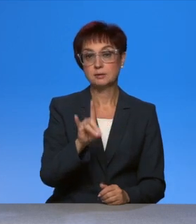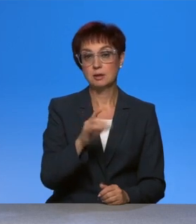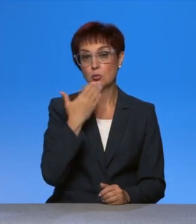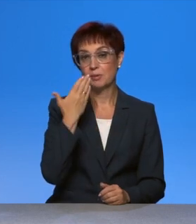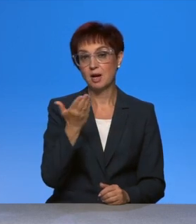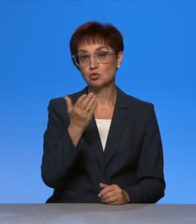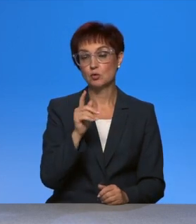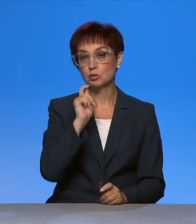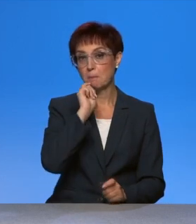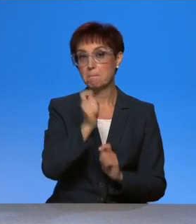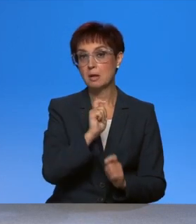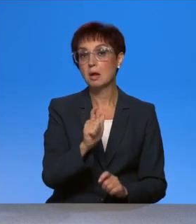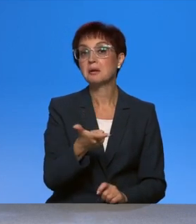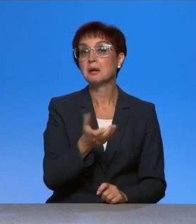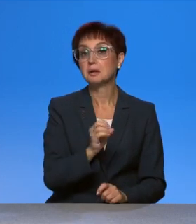этого говорит: ну,